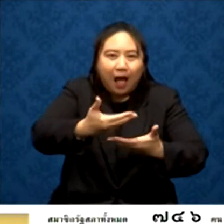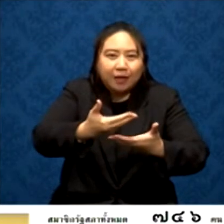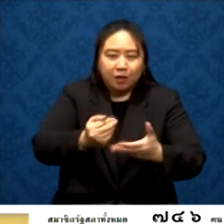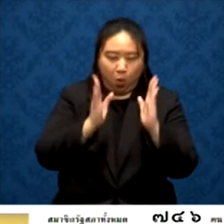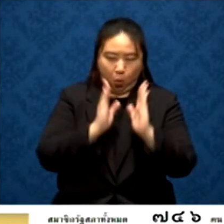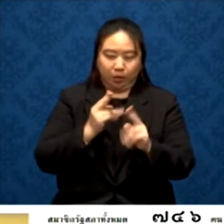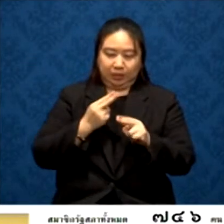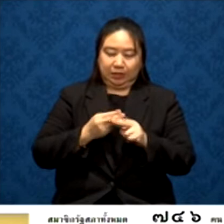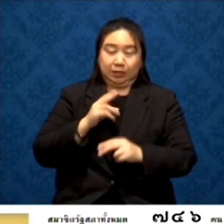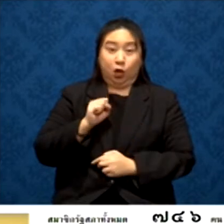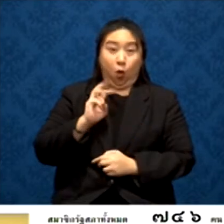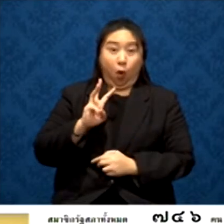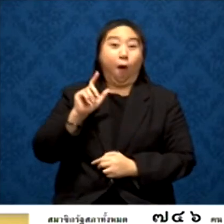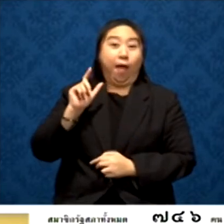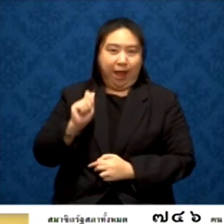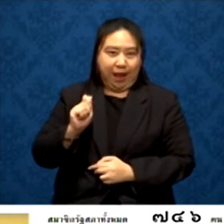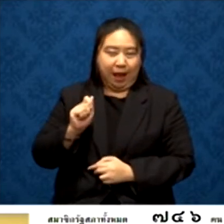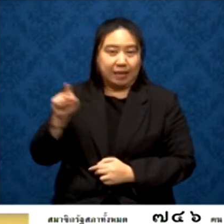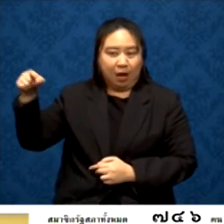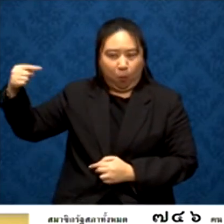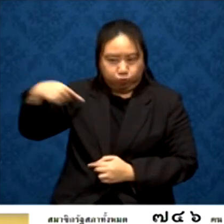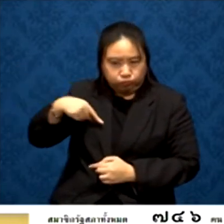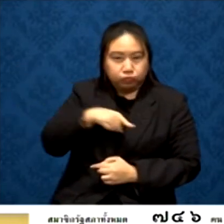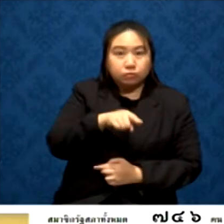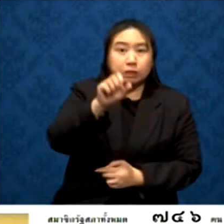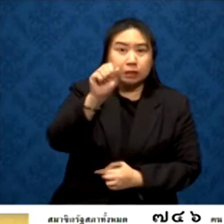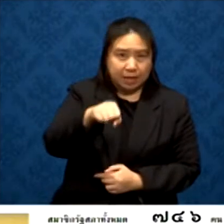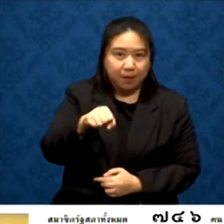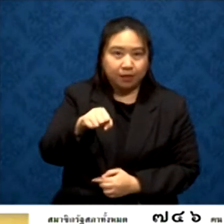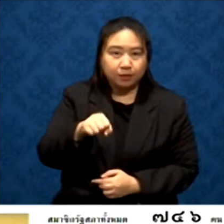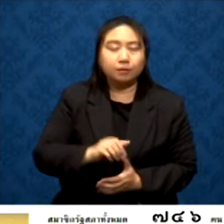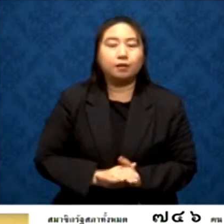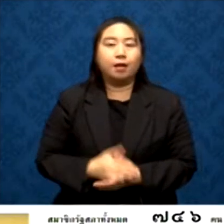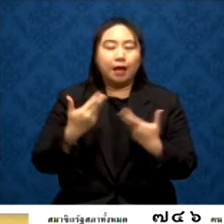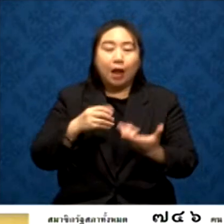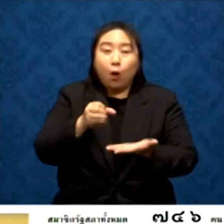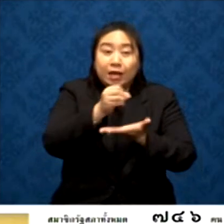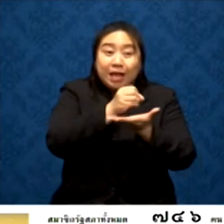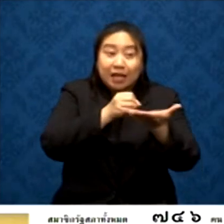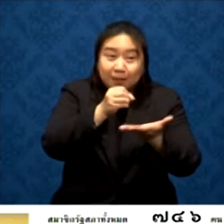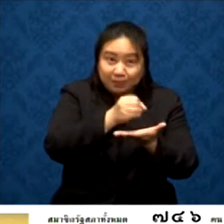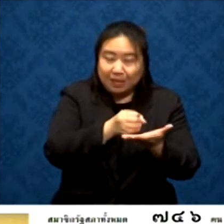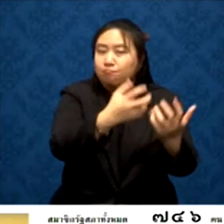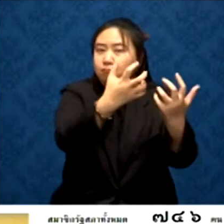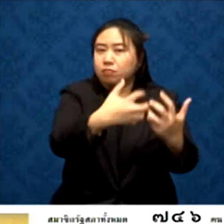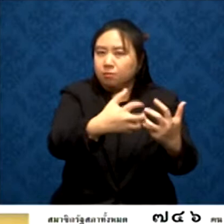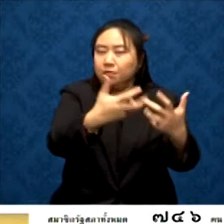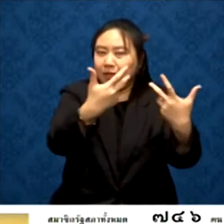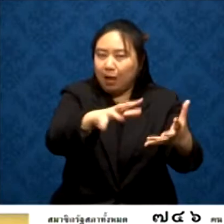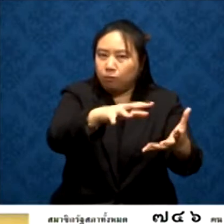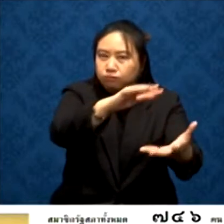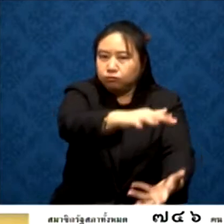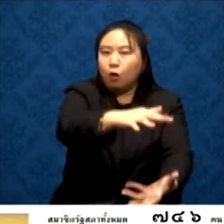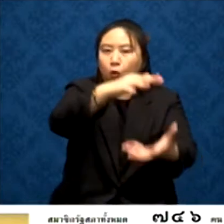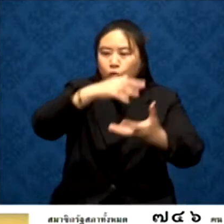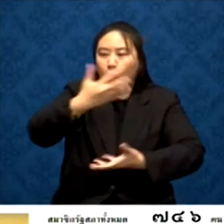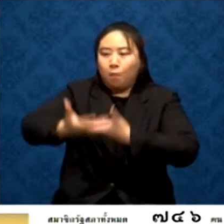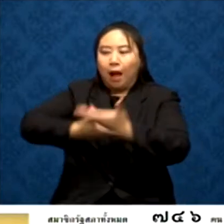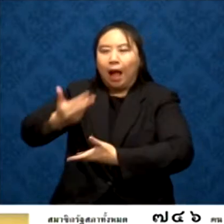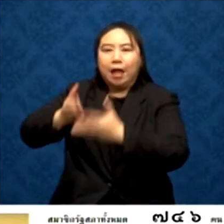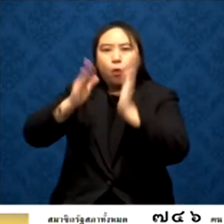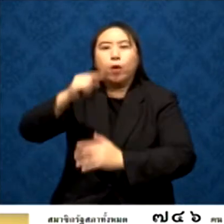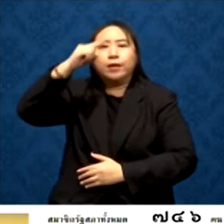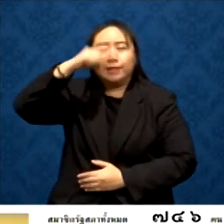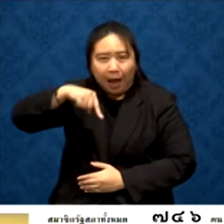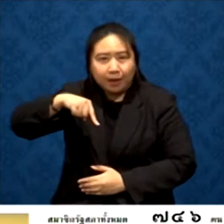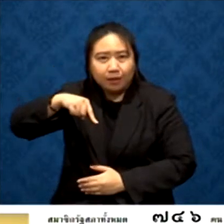ไม่และยาเสพติดเหล่านี้ก็ถูกส่งกลับมาขายให้กับคนไทยทำลายชีวิตและอน